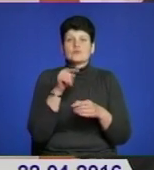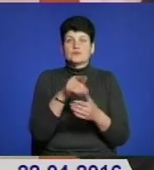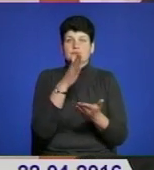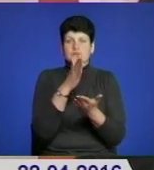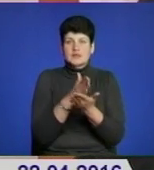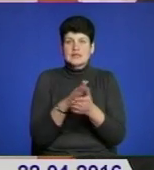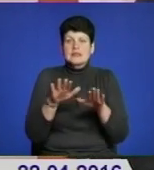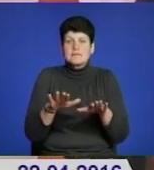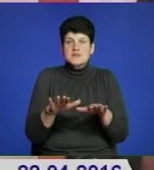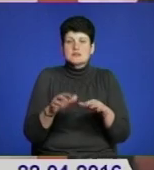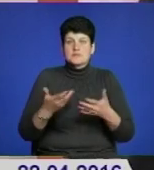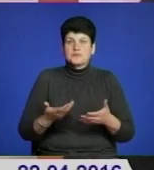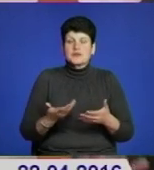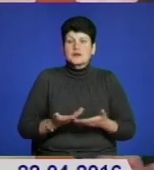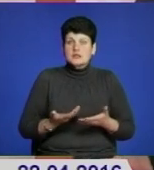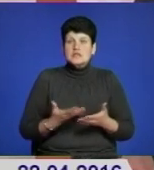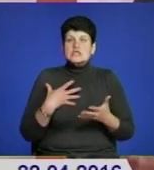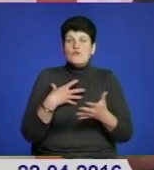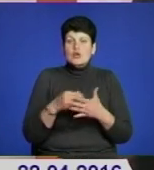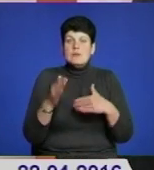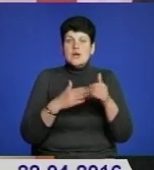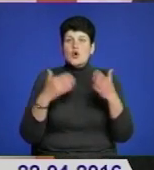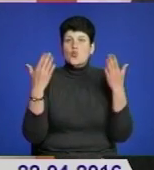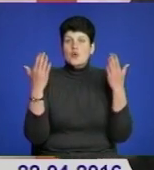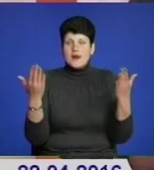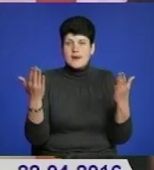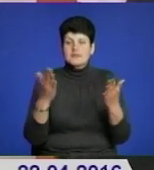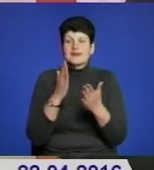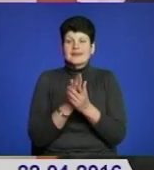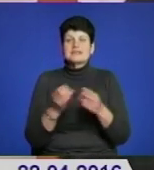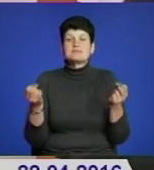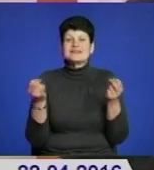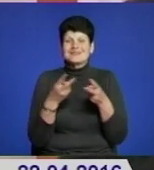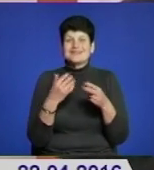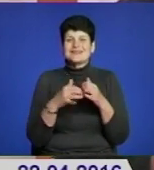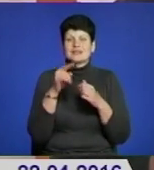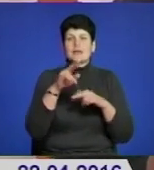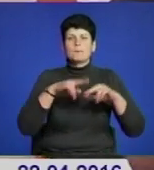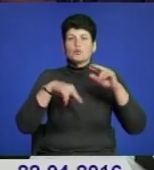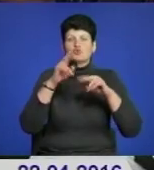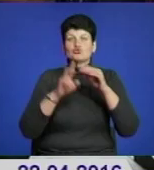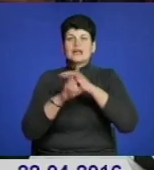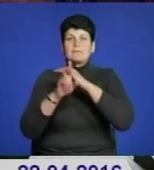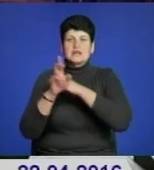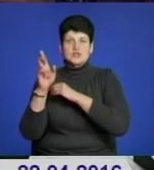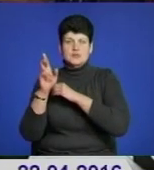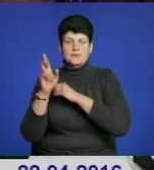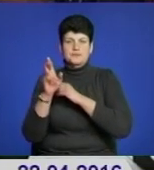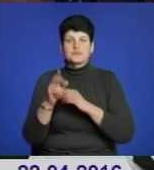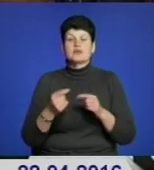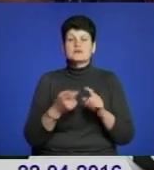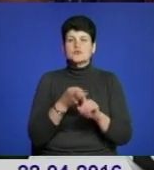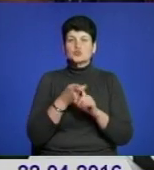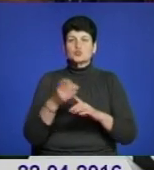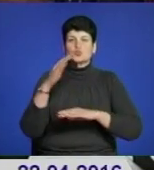місце дислокації, самі своїми руками, є спеціалісти, серед них будують ці каплички. В рамках уроку духовності